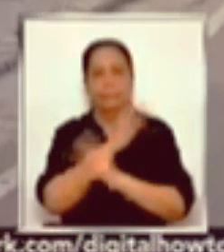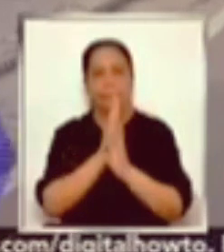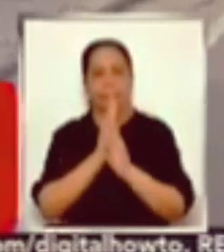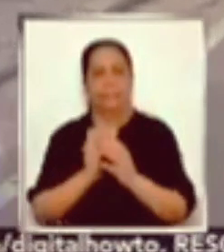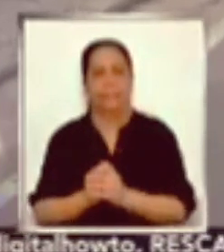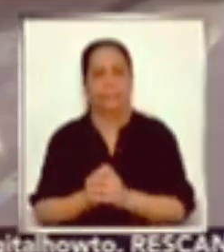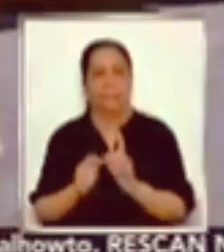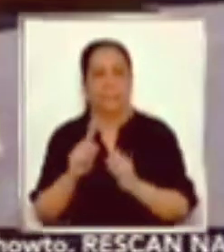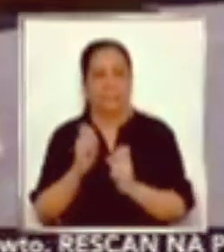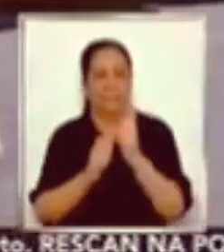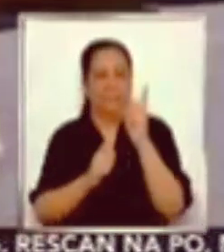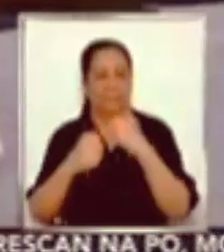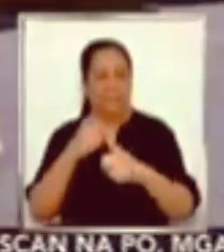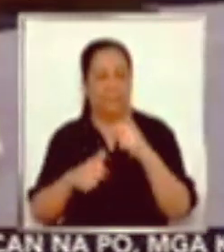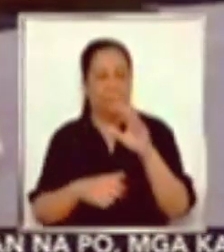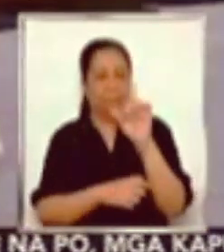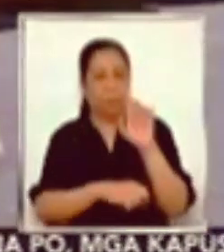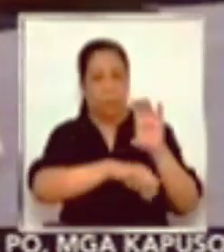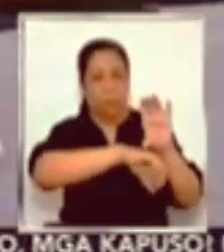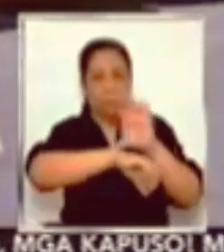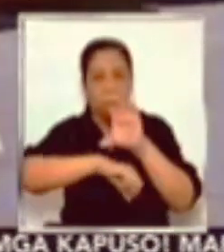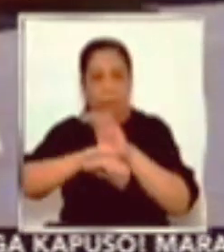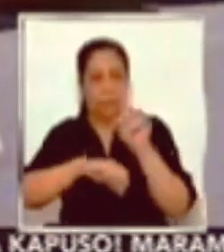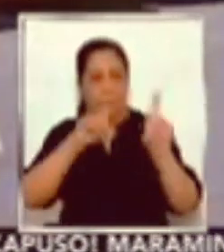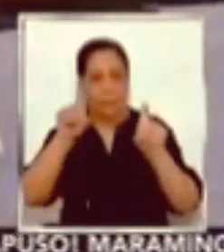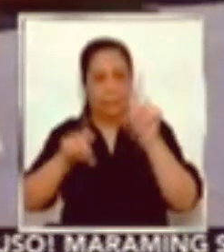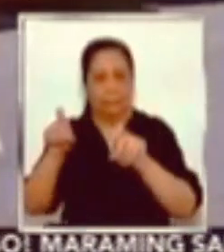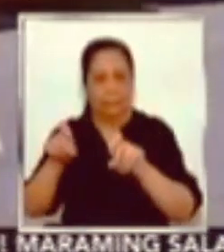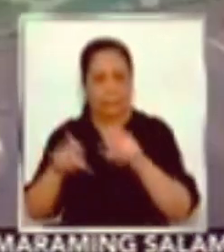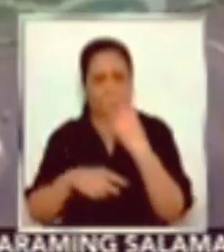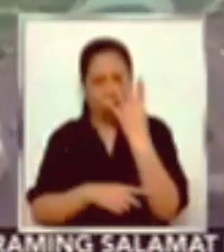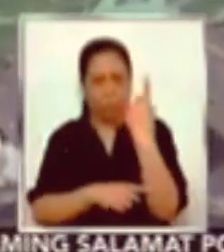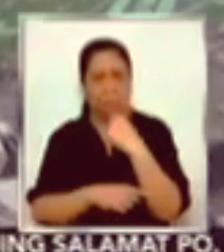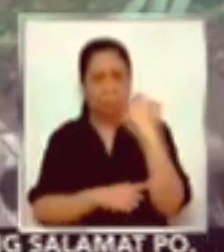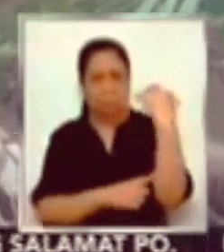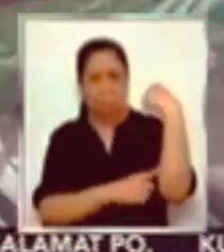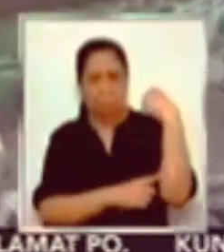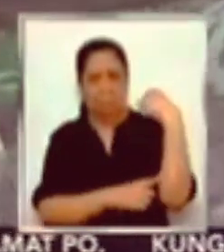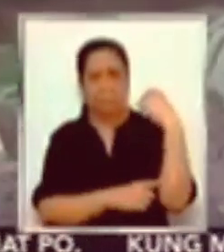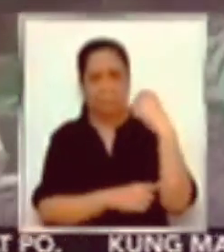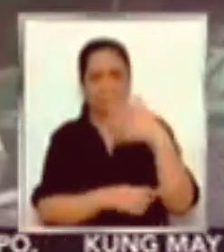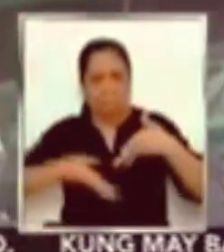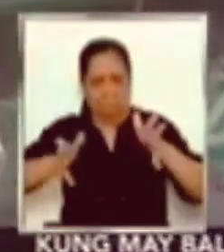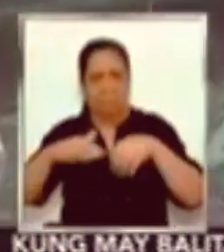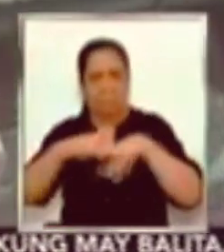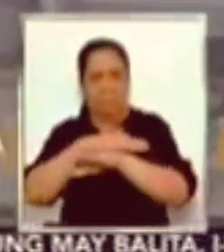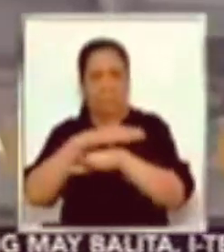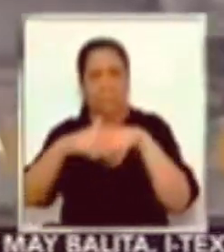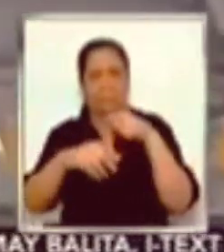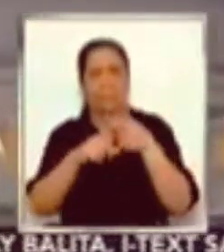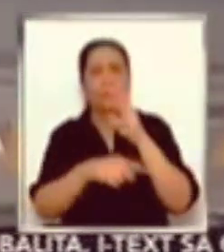problema, sa 81 na local government units na tinanong nila, 4 lang ang pumayag na magpapasok ng mga bus mula Metro